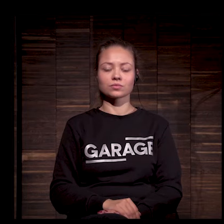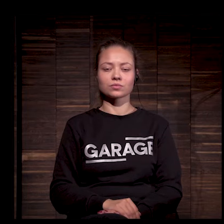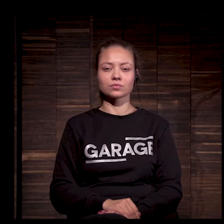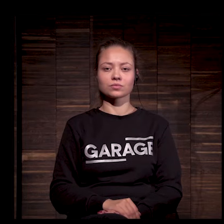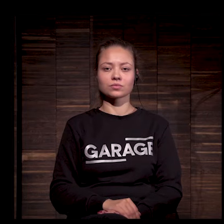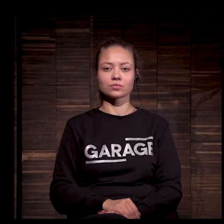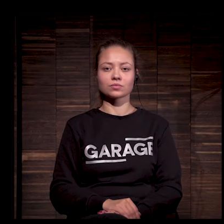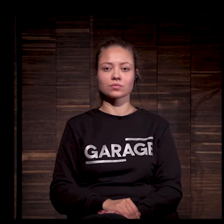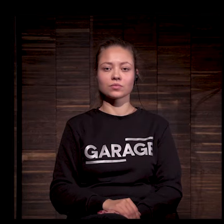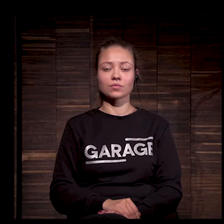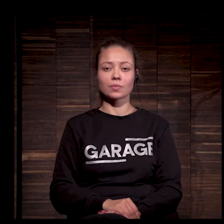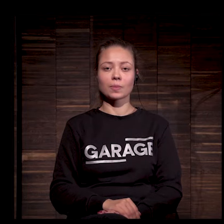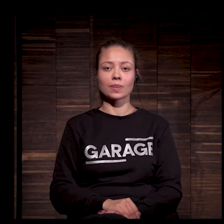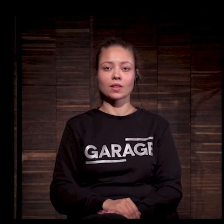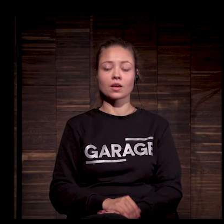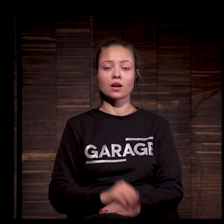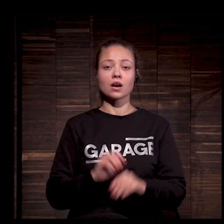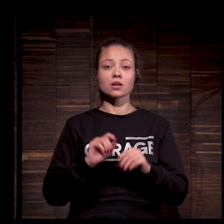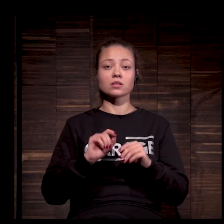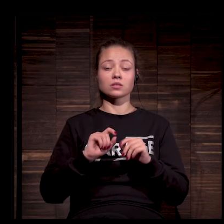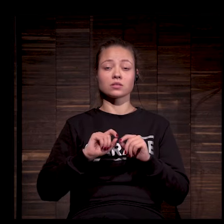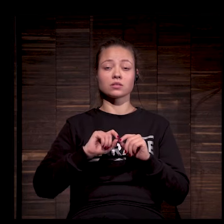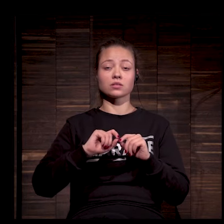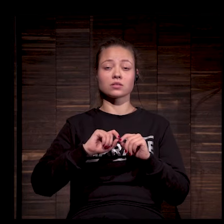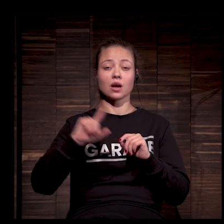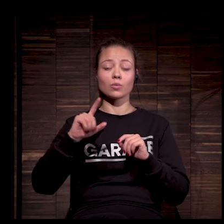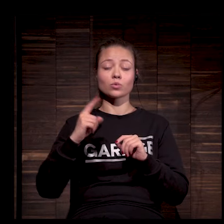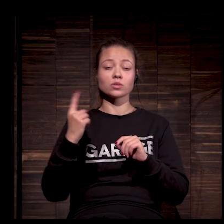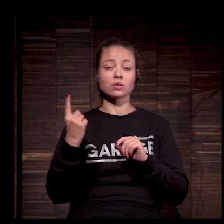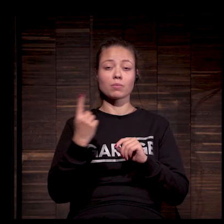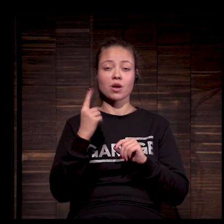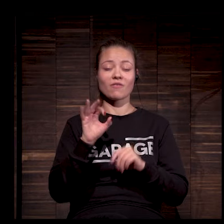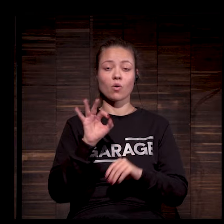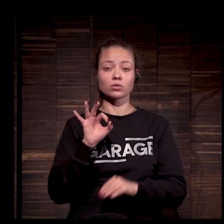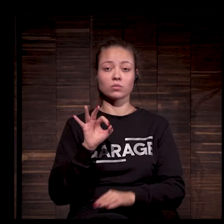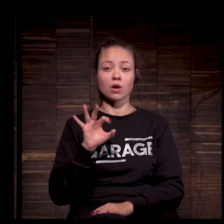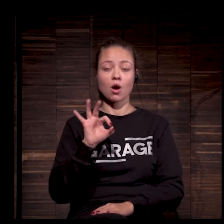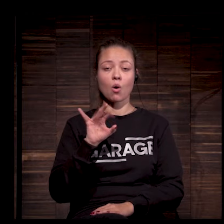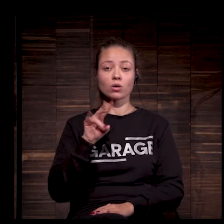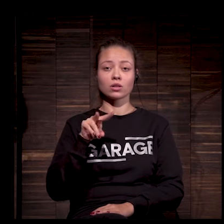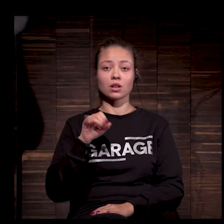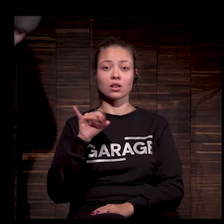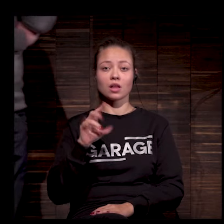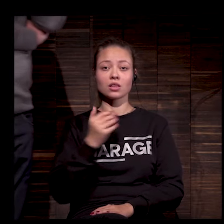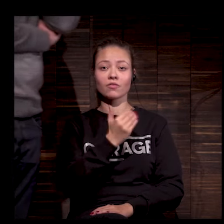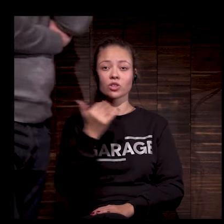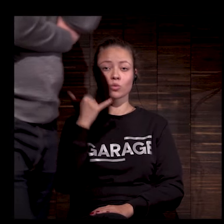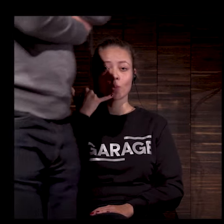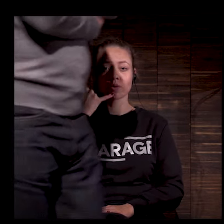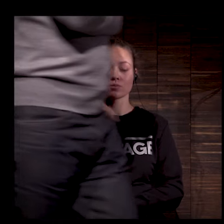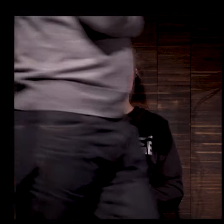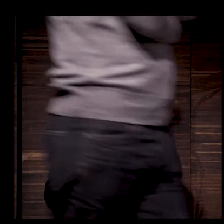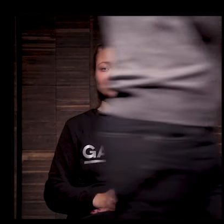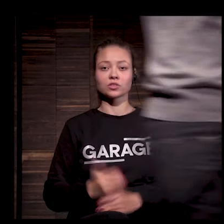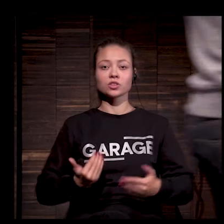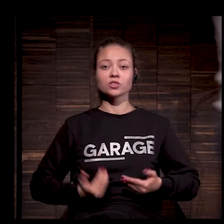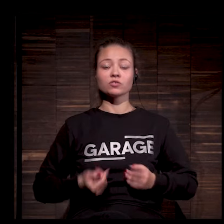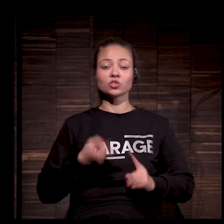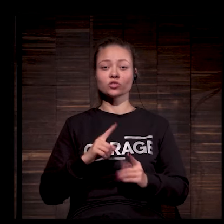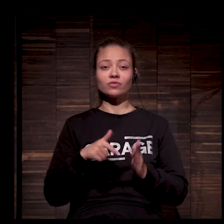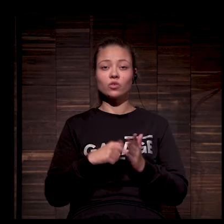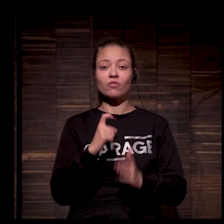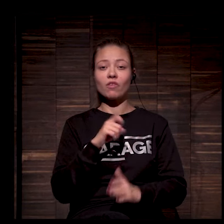запуск первого октября онлайн на вашем мобильном телефоне в живую халли